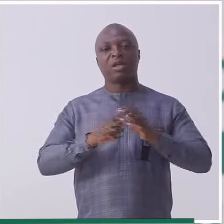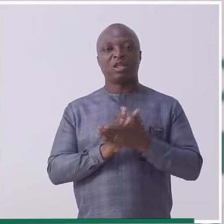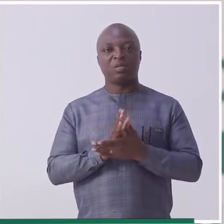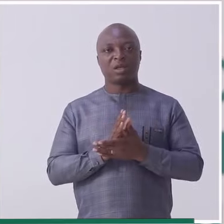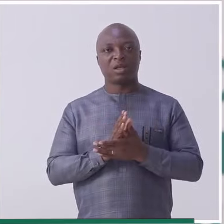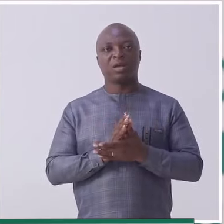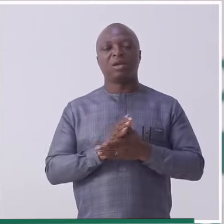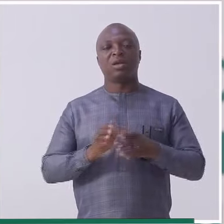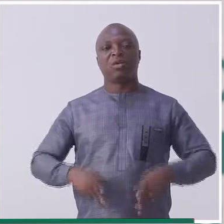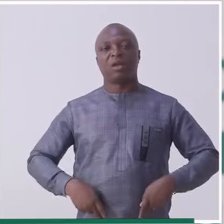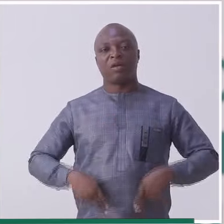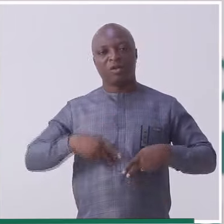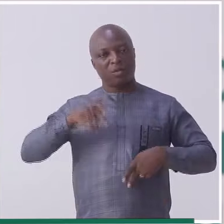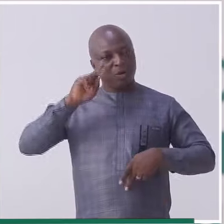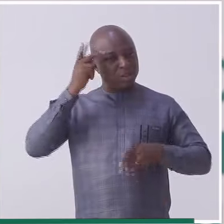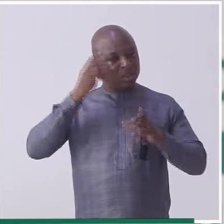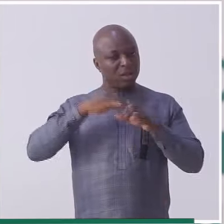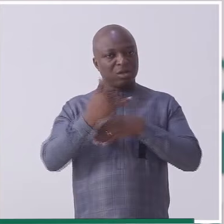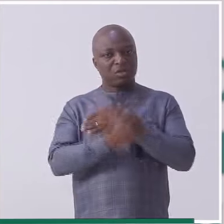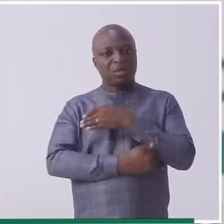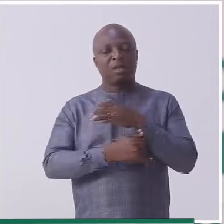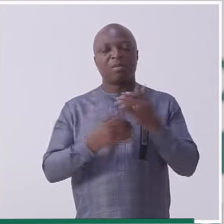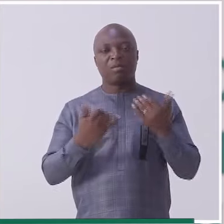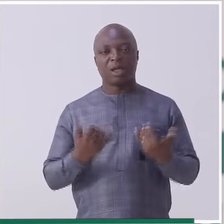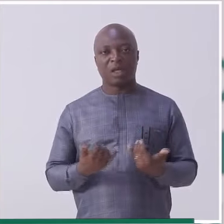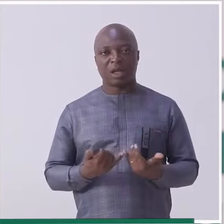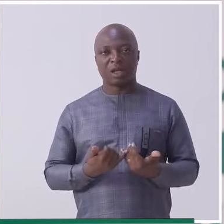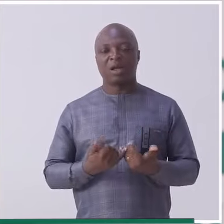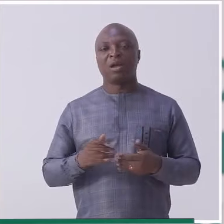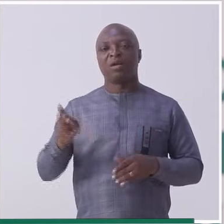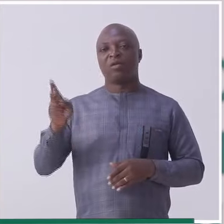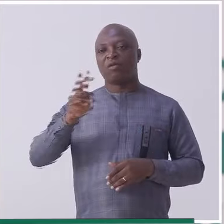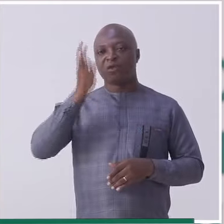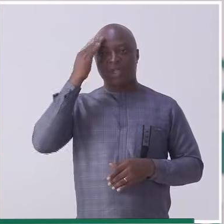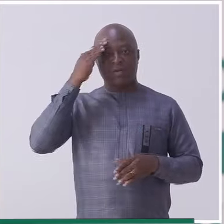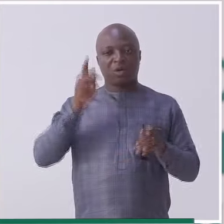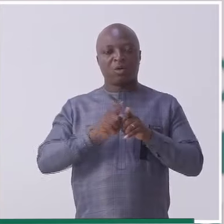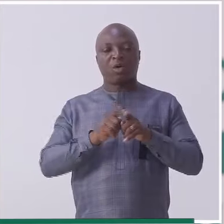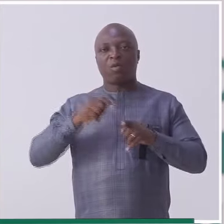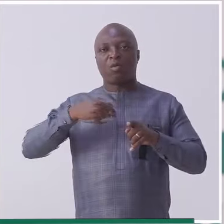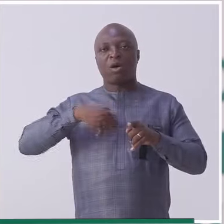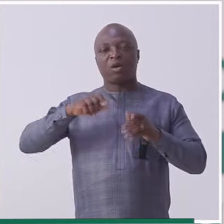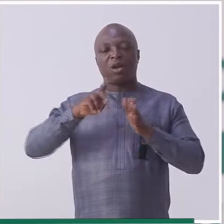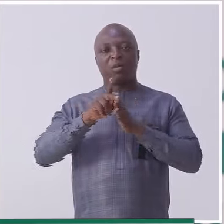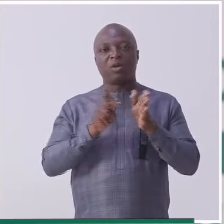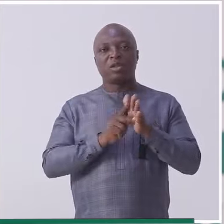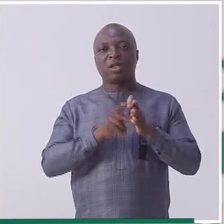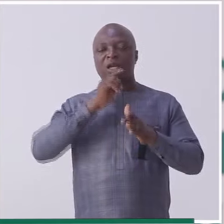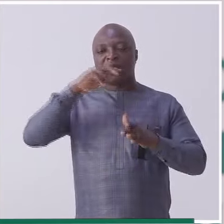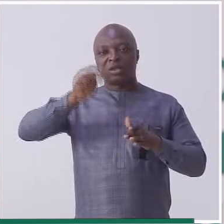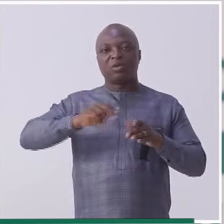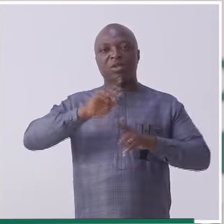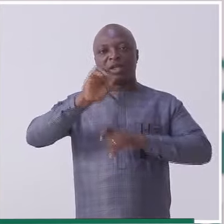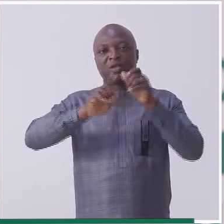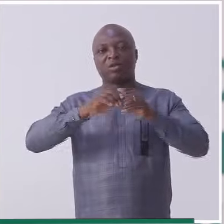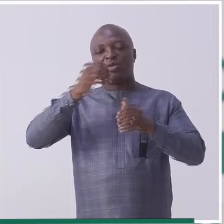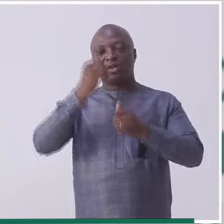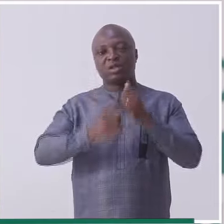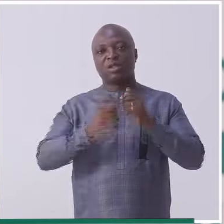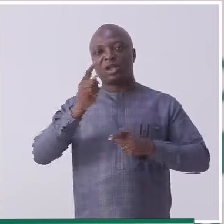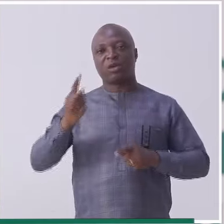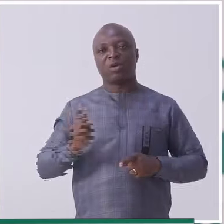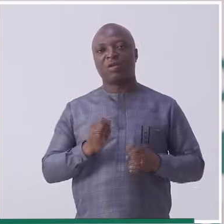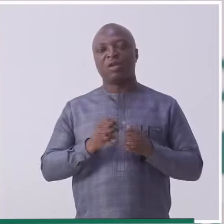dynamique de la vie politique dans notre pays. Maintenant, vous savez comme moi que la politique est essentiellement une question de chapelle, si vous me